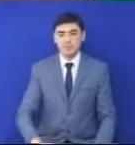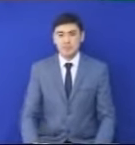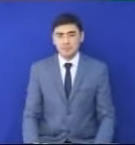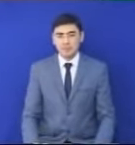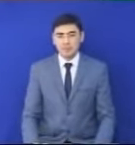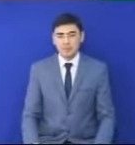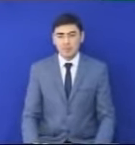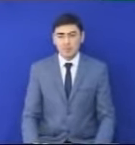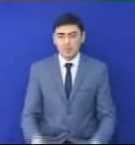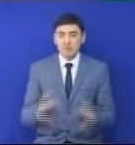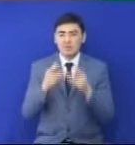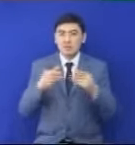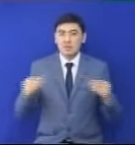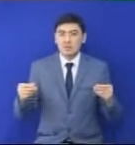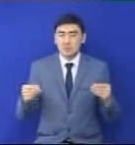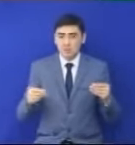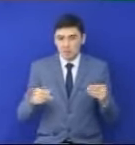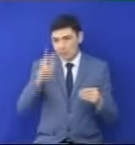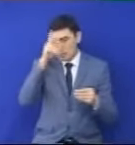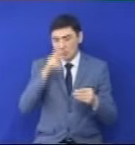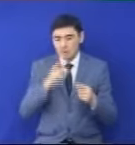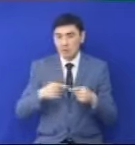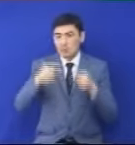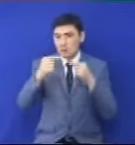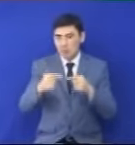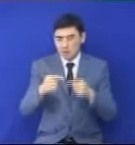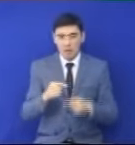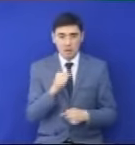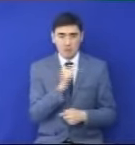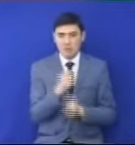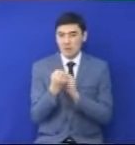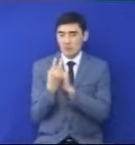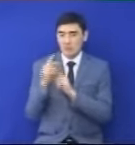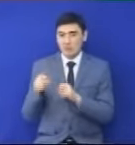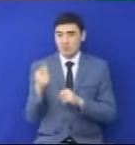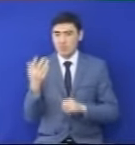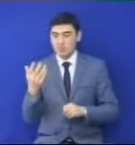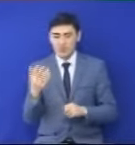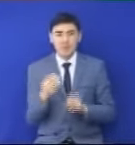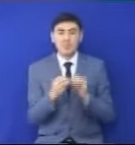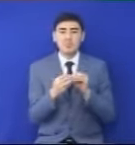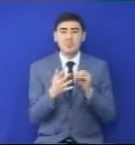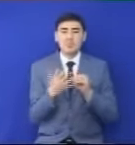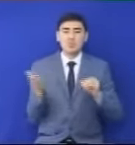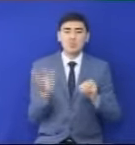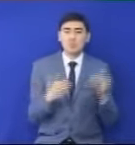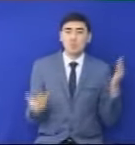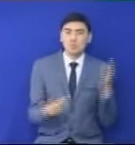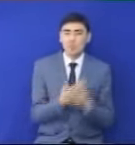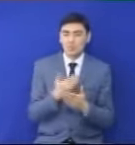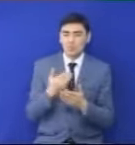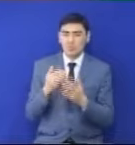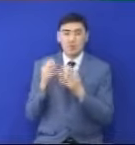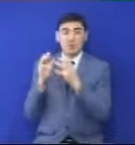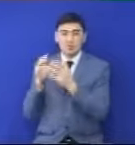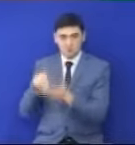этой компании покупается... Бірінші тоқсанда бұл компаниядан ұзындығы 12,5 метр 15 жаңа үлген автобус сатып алынады. Және осы алғашқы